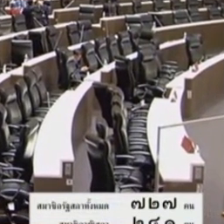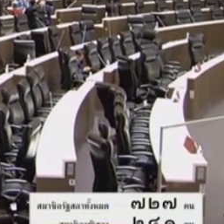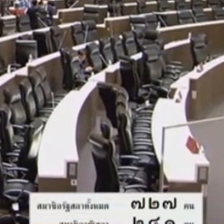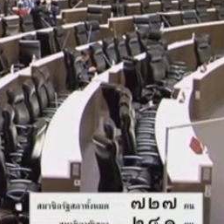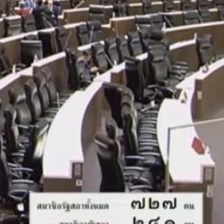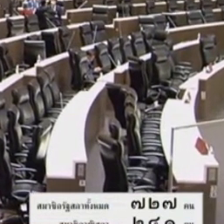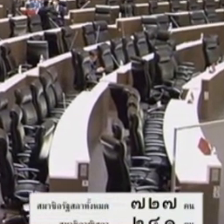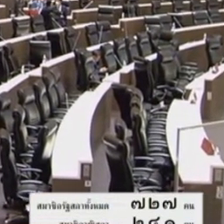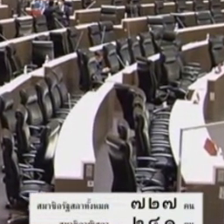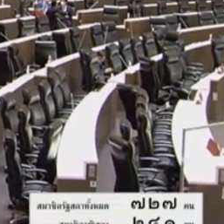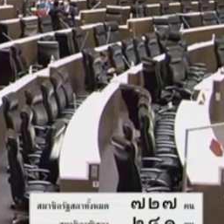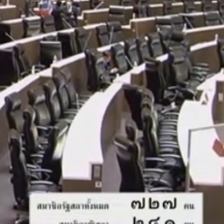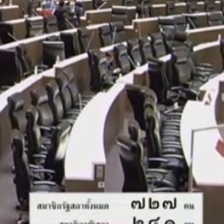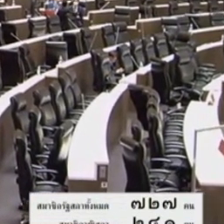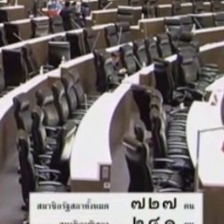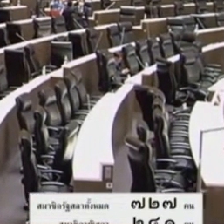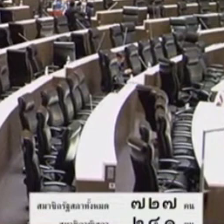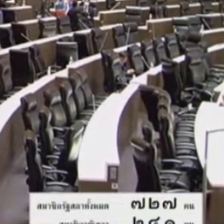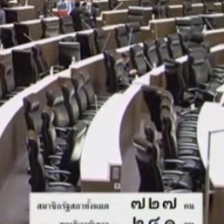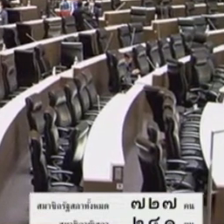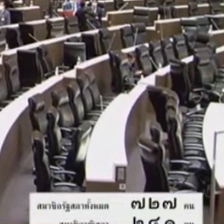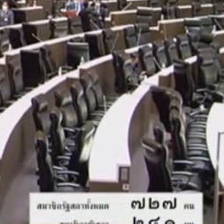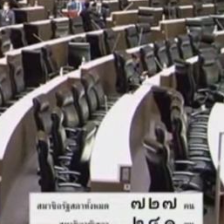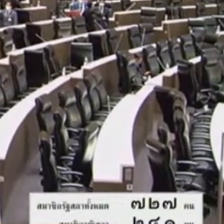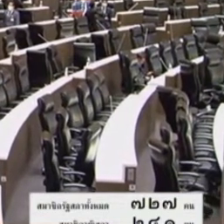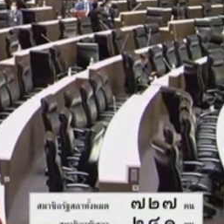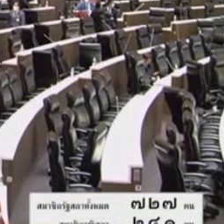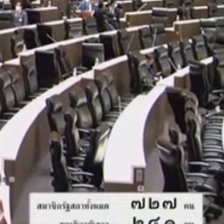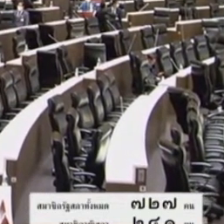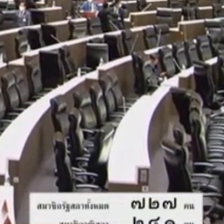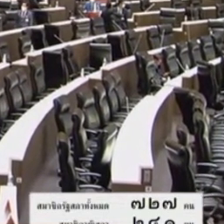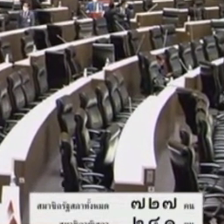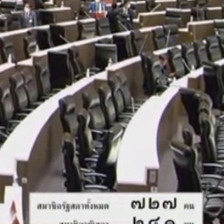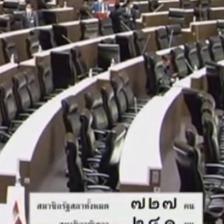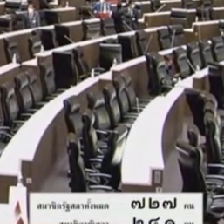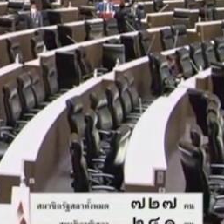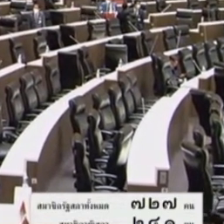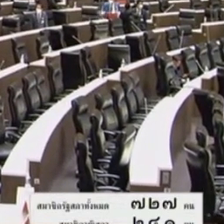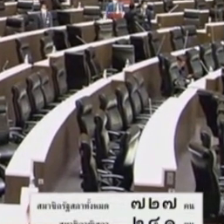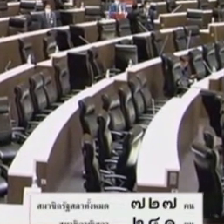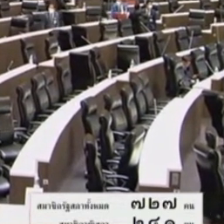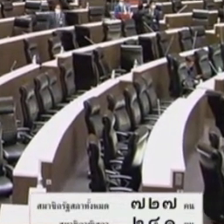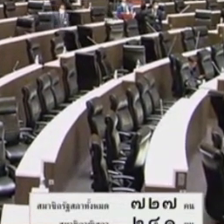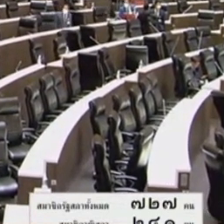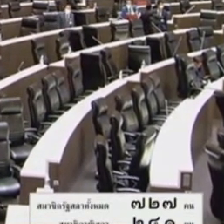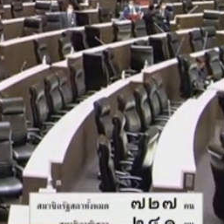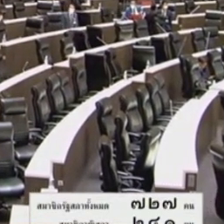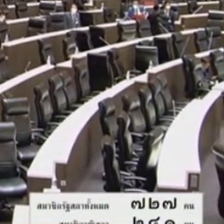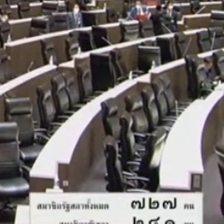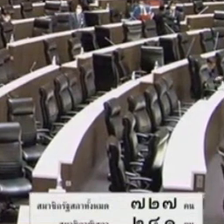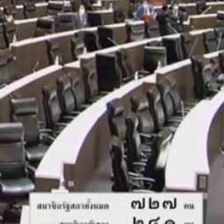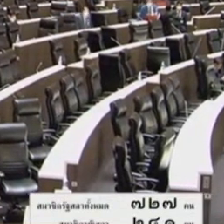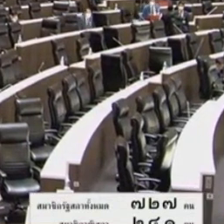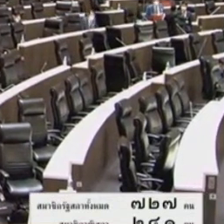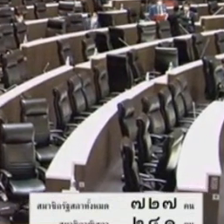ก็ติดตามกันต่อเนื่องนะคะสำหรับการประชุมร่วมกันของรัฐสภาในวันนี้นะคะอีกสักครู่หนึ่งก็จะได้ทราบนะค